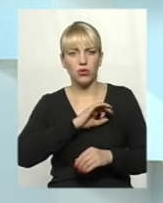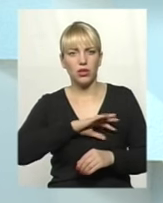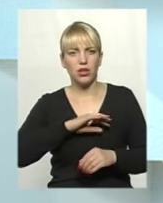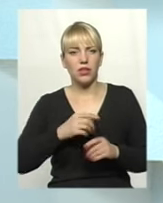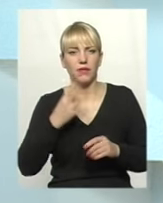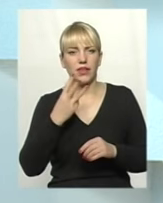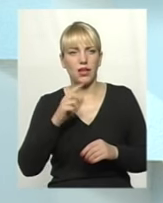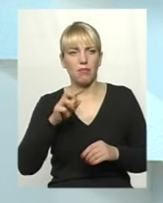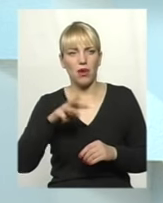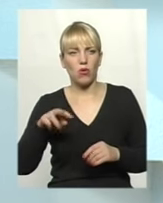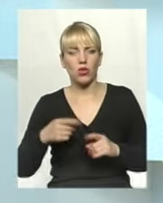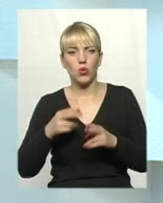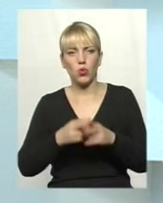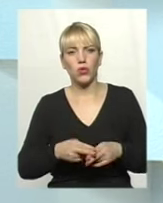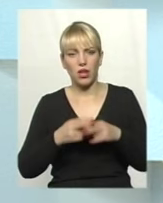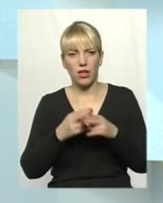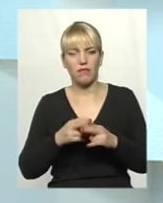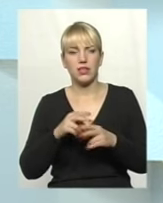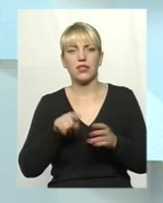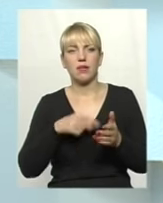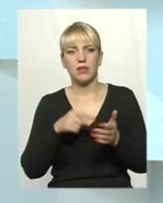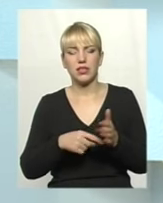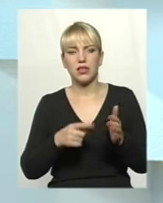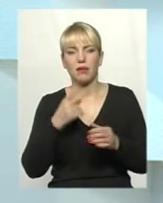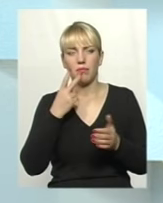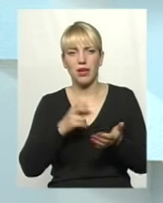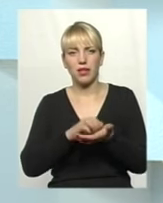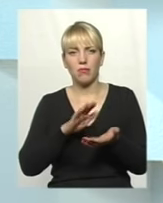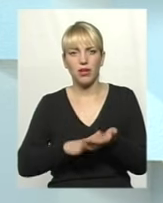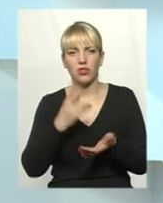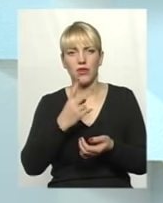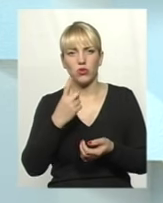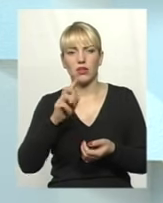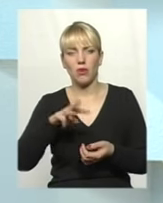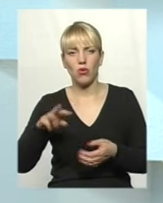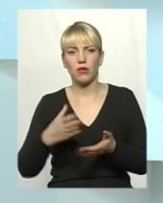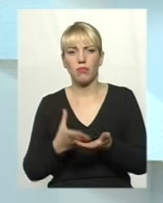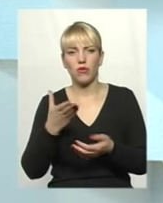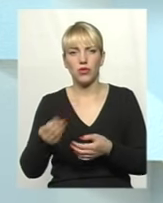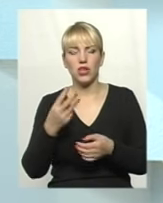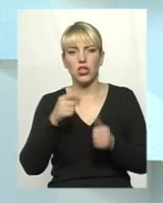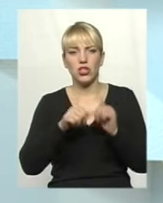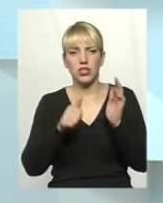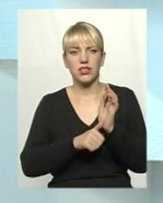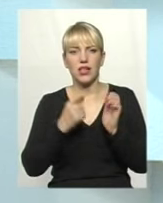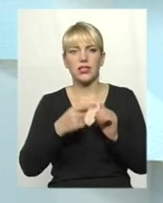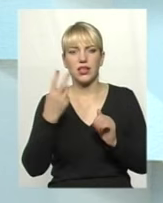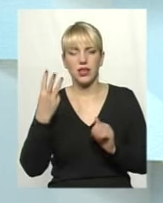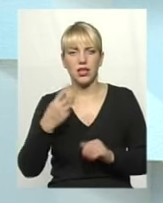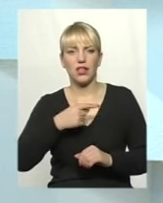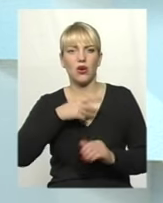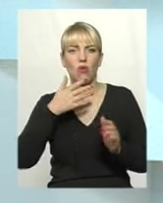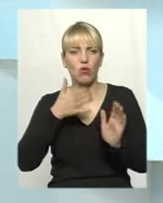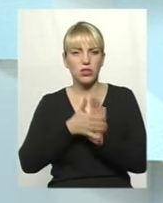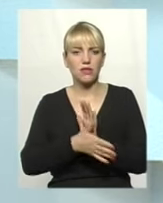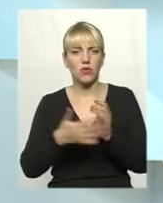89,8%. Дунаєвецька міська, передбачено 21 мільйон, профінансовано 16,3 мільйона, освоєно 1 мільйон